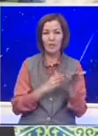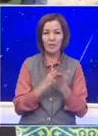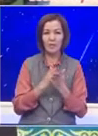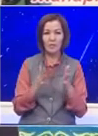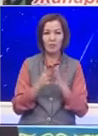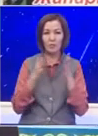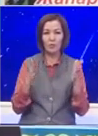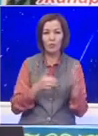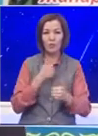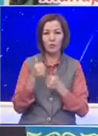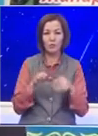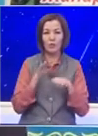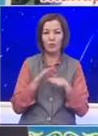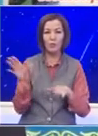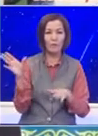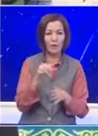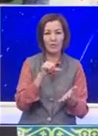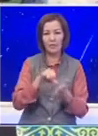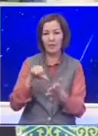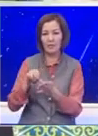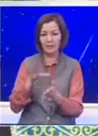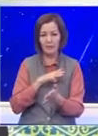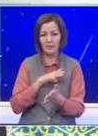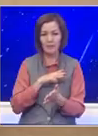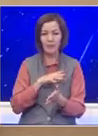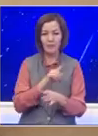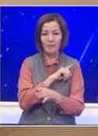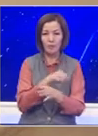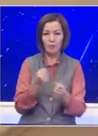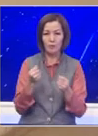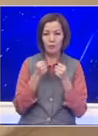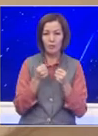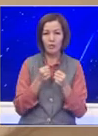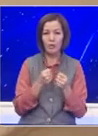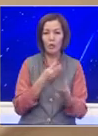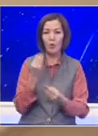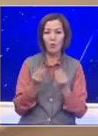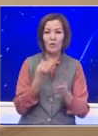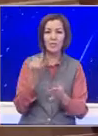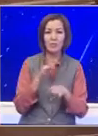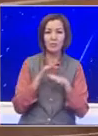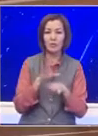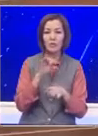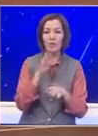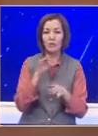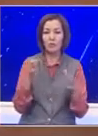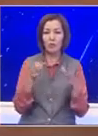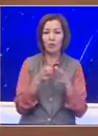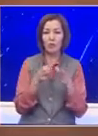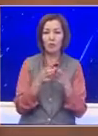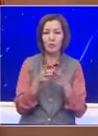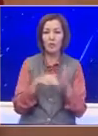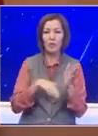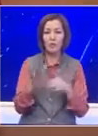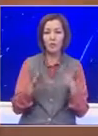үлкен чемпионат өтті. Соның барлығына қатынасып жүрген спортшылар келіп отыр. Бұл ойын тартыстар қызықты өтті. Әсіресе Сарыөзек ауылының құрамасы жақсы